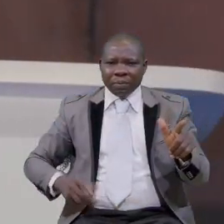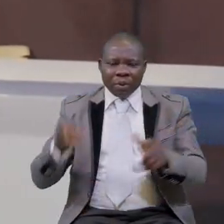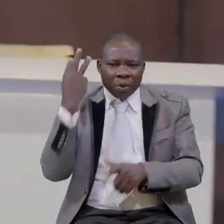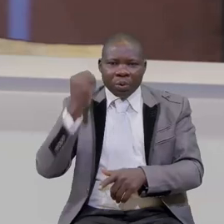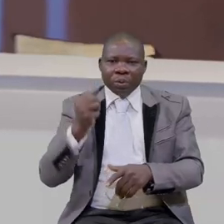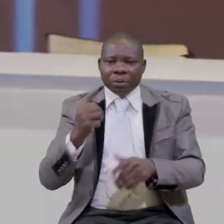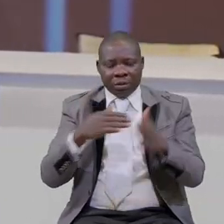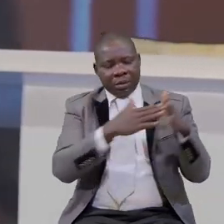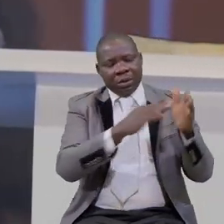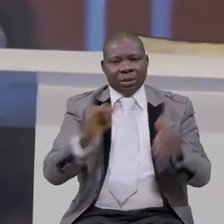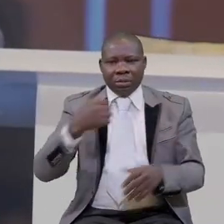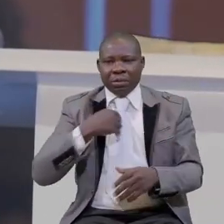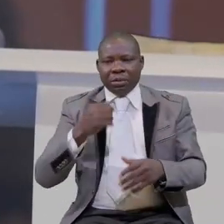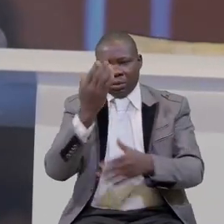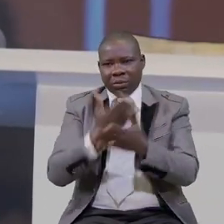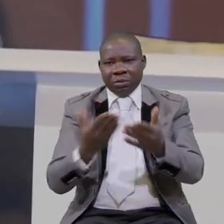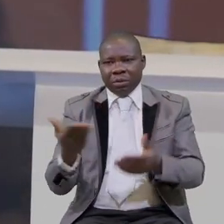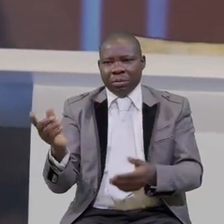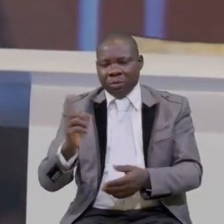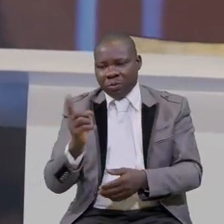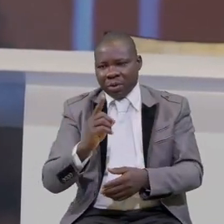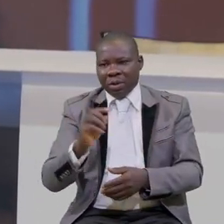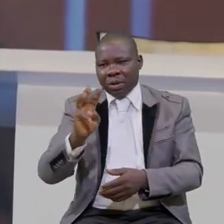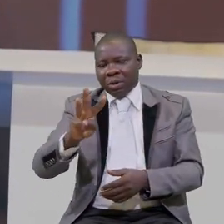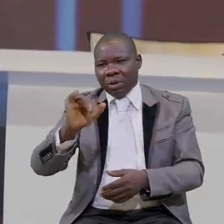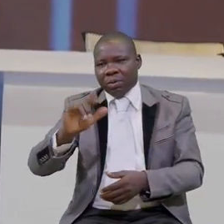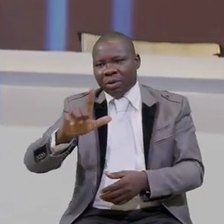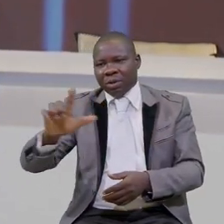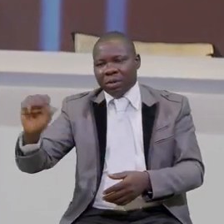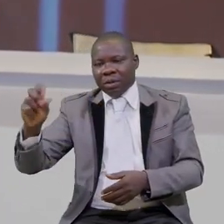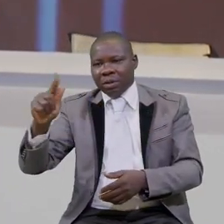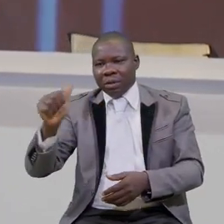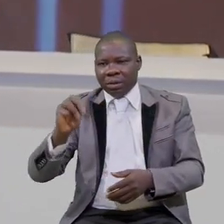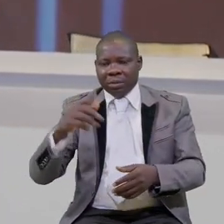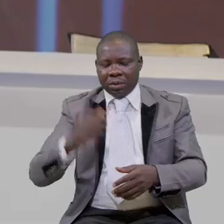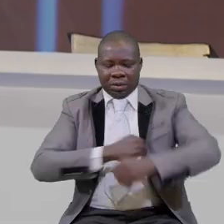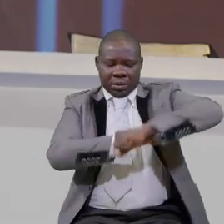le Seigneur me conduisait quelque part. William est le défenseur de la foi.